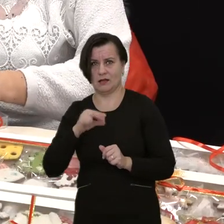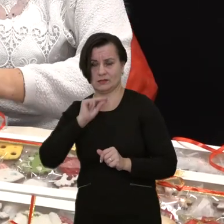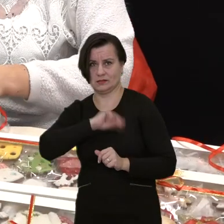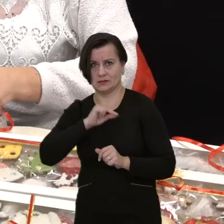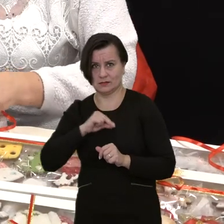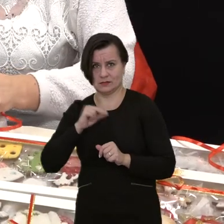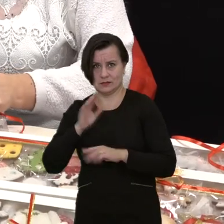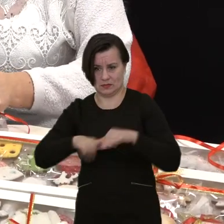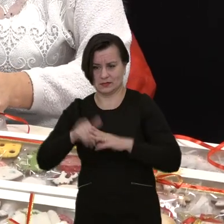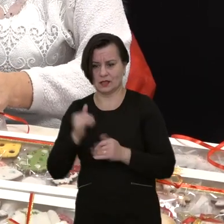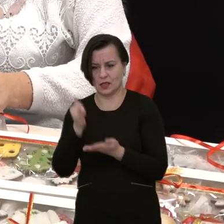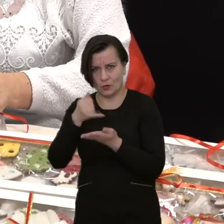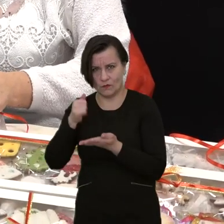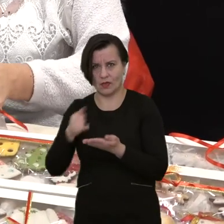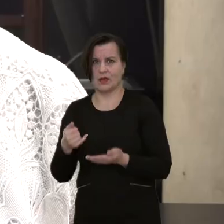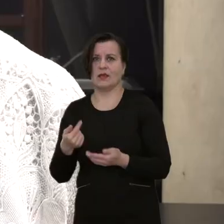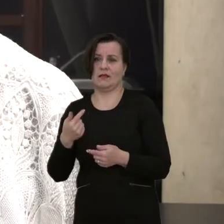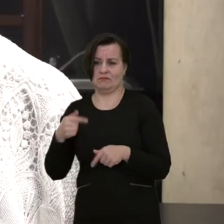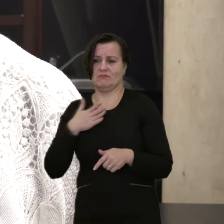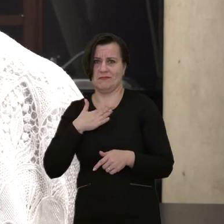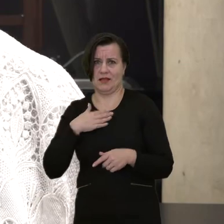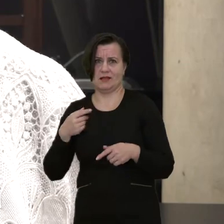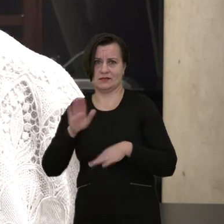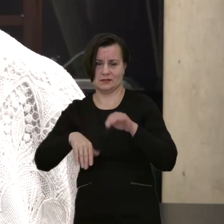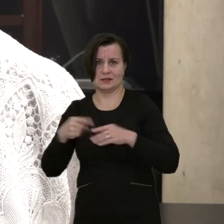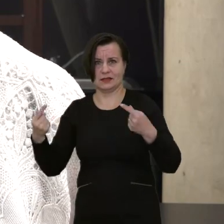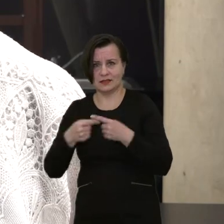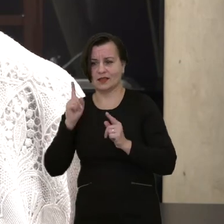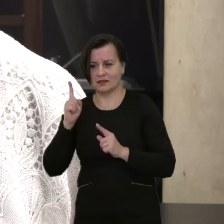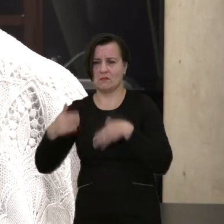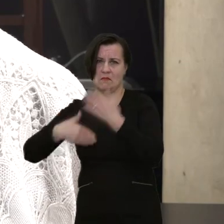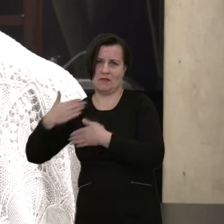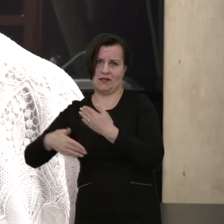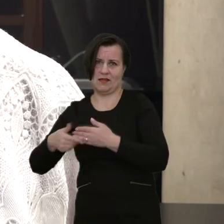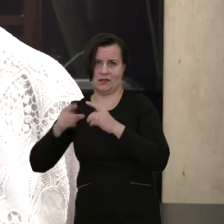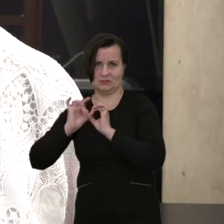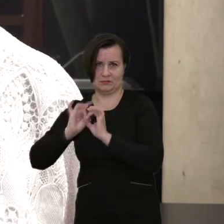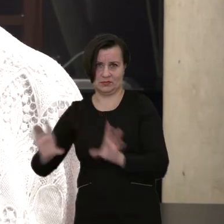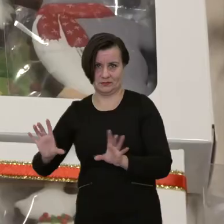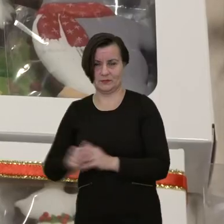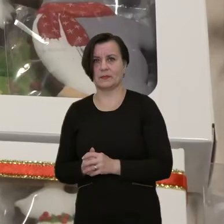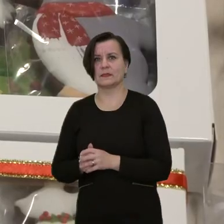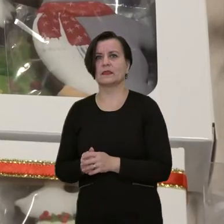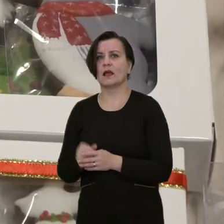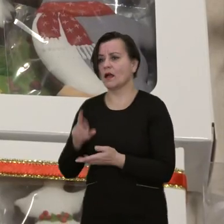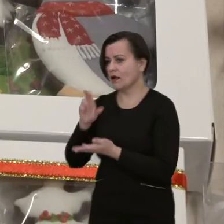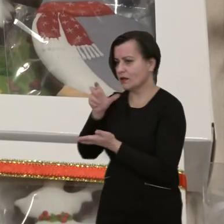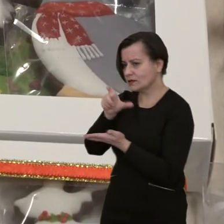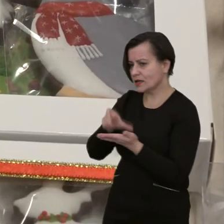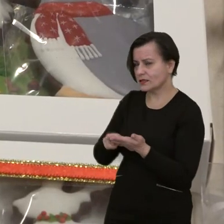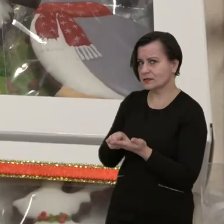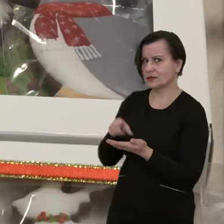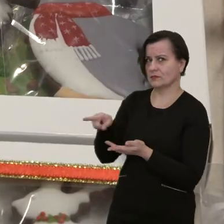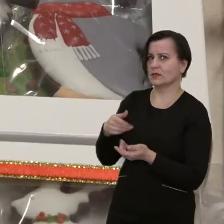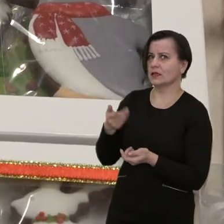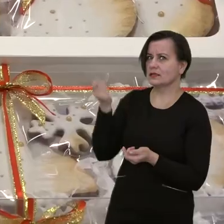aš juvelyrė, tai man viskas kaip ir pagal mano specialybę. Tik medžiaga kita. Receptas